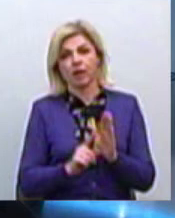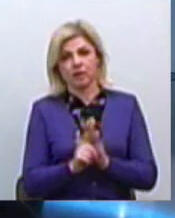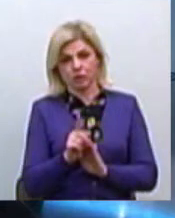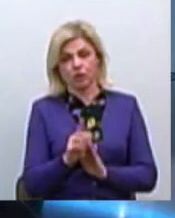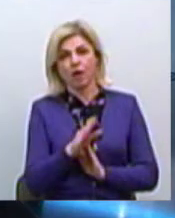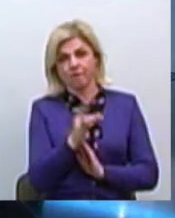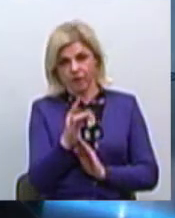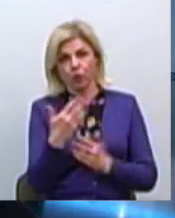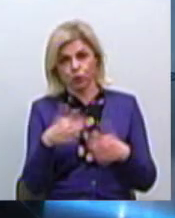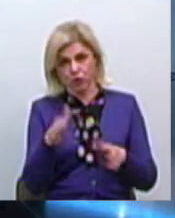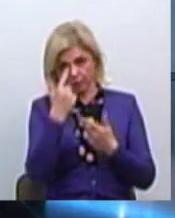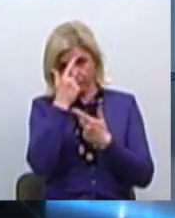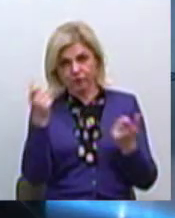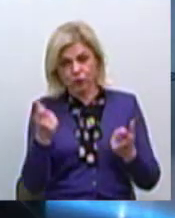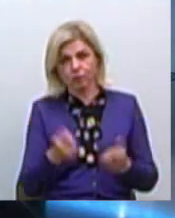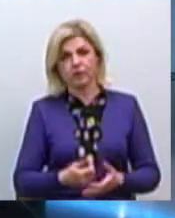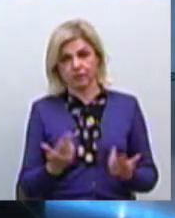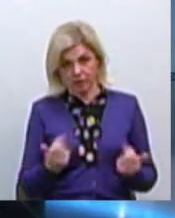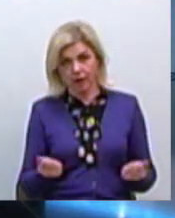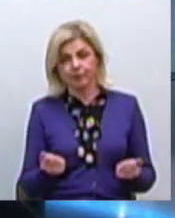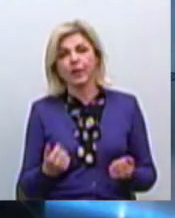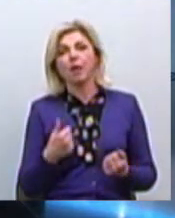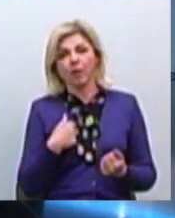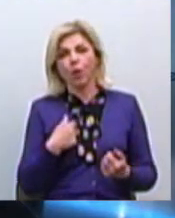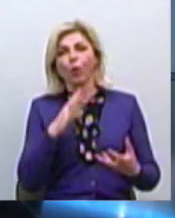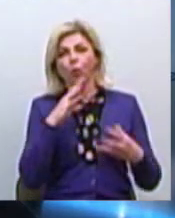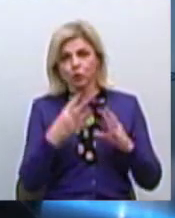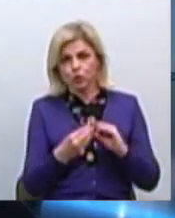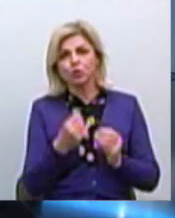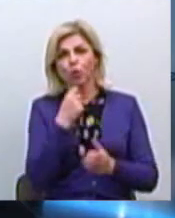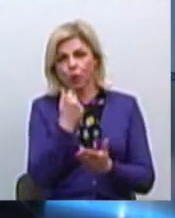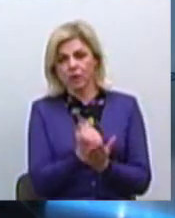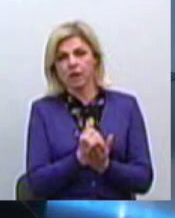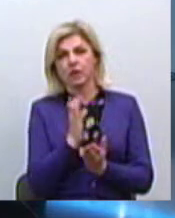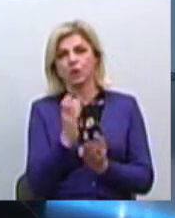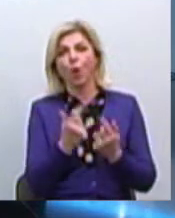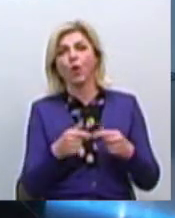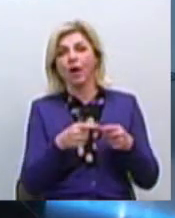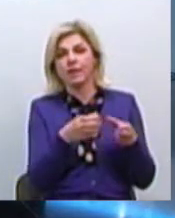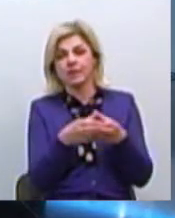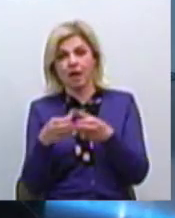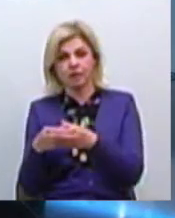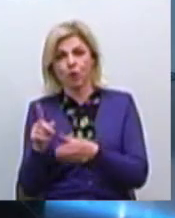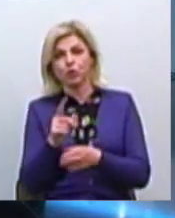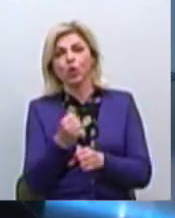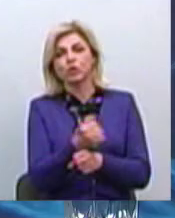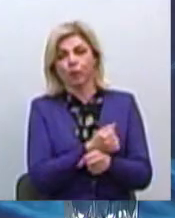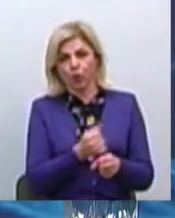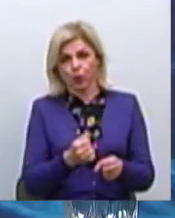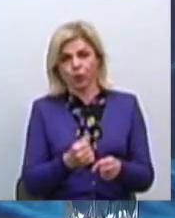Тобто ви вже перевірили, так? Ми узгодили з організаціями, що вони зброю,